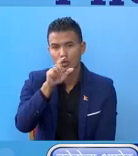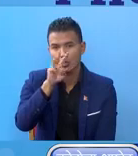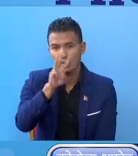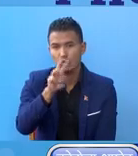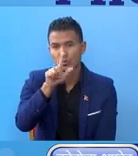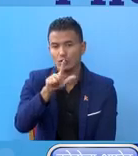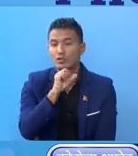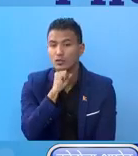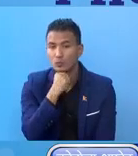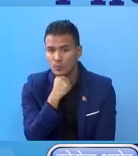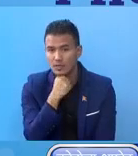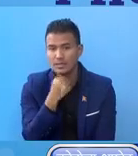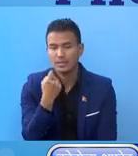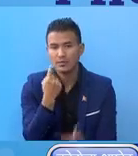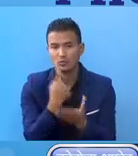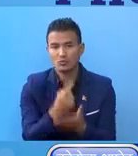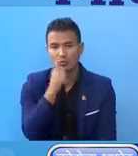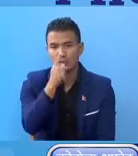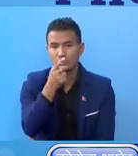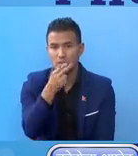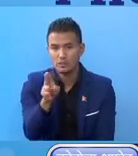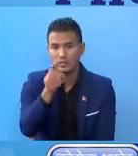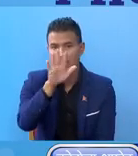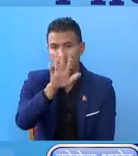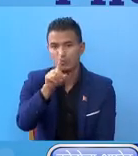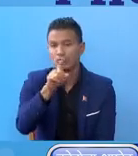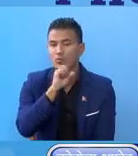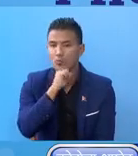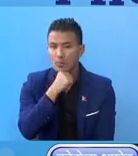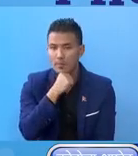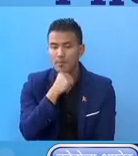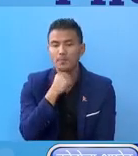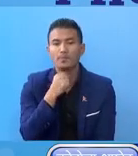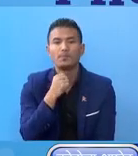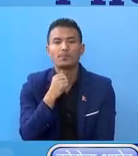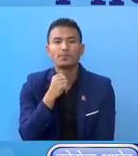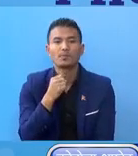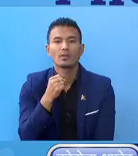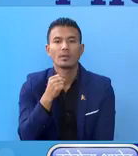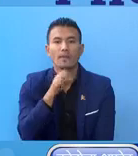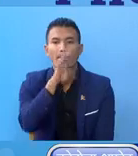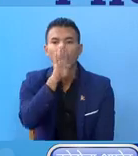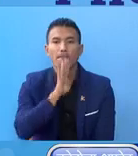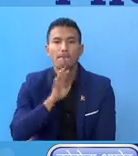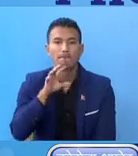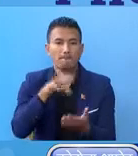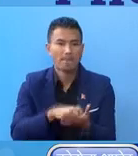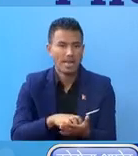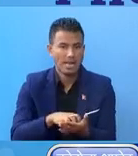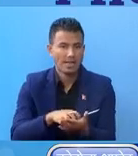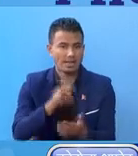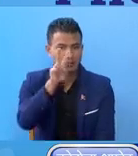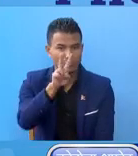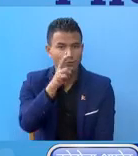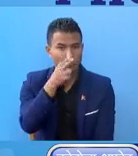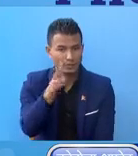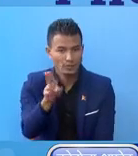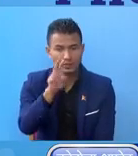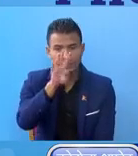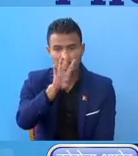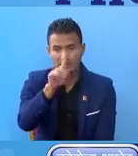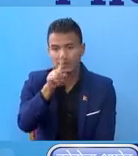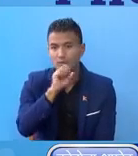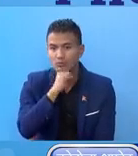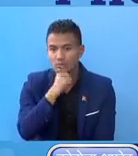37 वर्षीय। काठमाडौँको 1 जना हुनुहुन्छ 51 वर्षीय र बाराको 2 जना हुनुहुन्छ